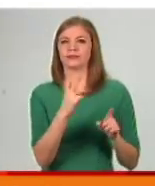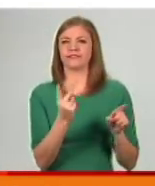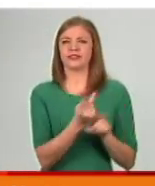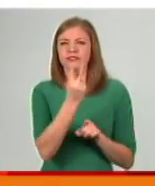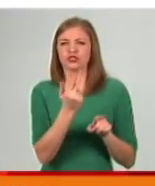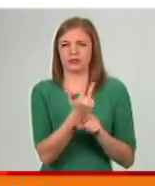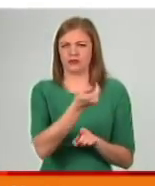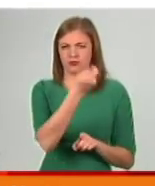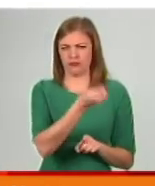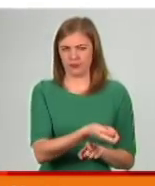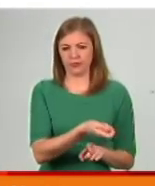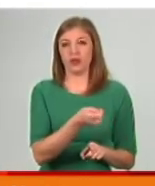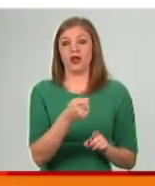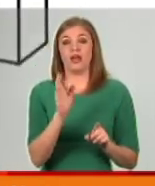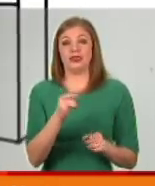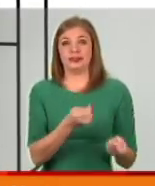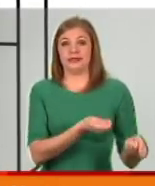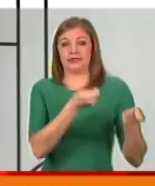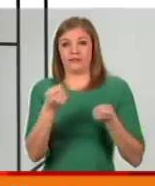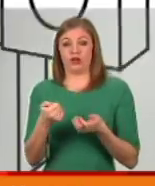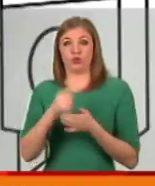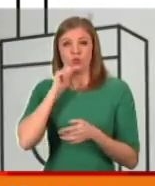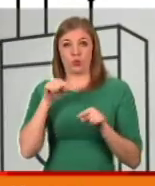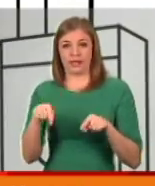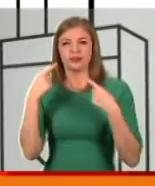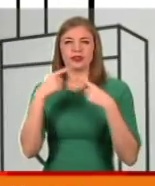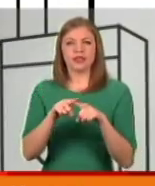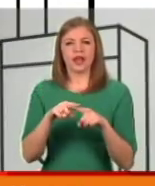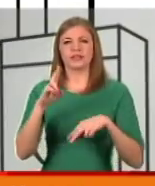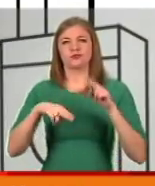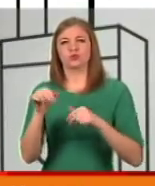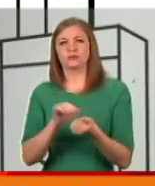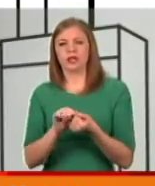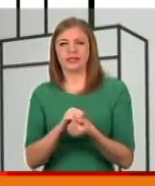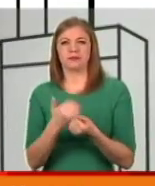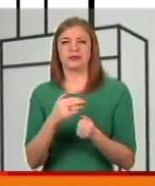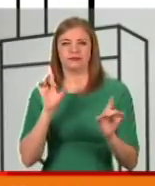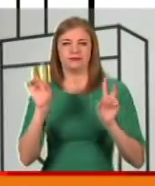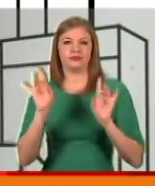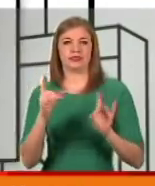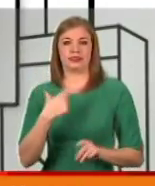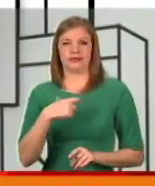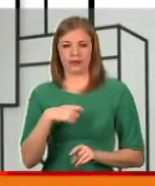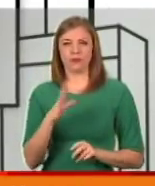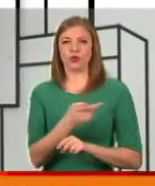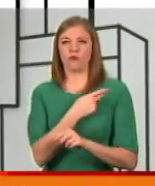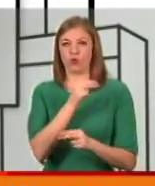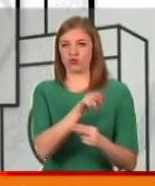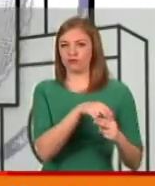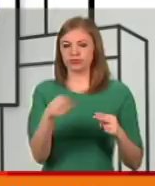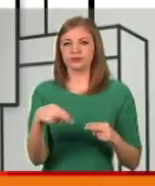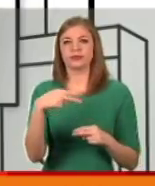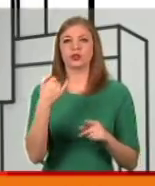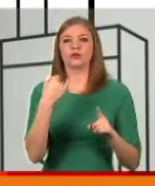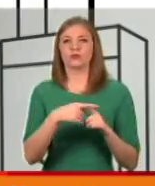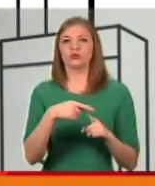вдвічі, втричі дешевше. По-друге, із завезених до України техніки чи будматеріалів, буцімто для себе, Польща повертає їм ще й